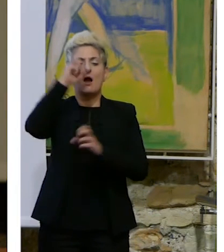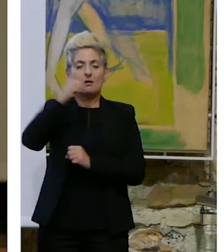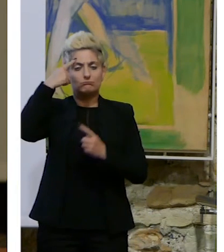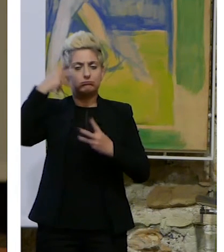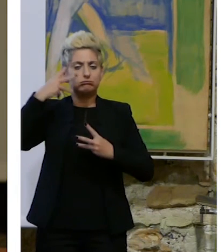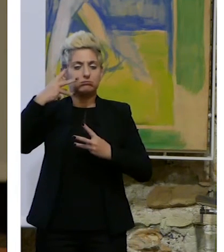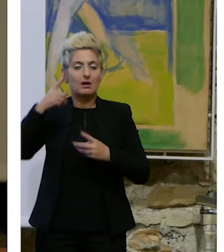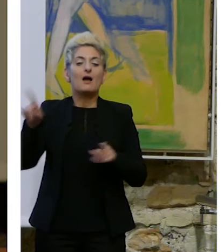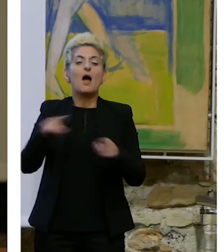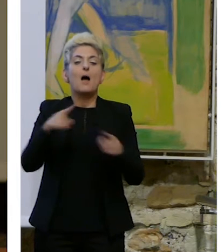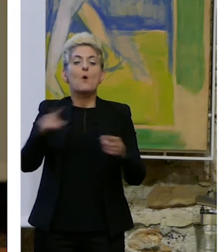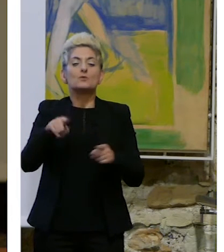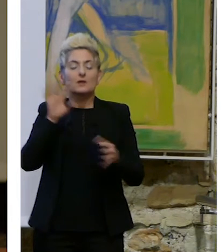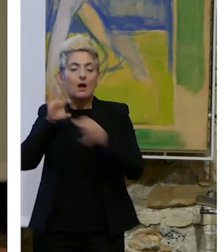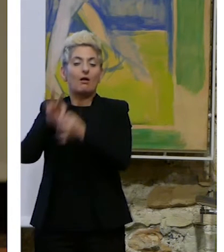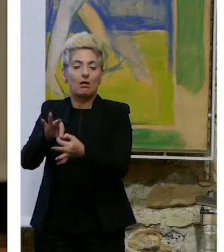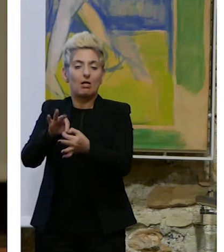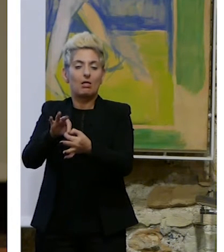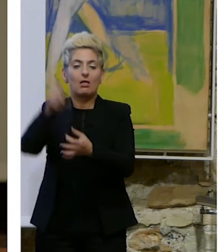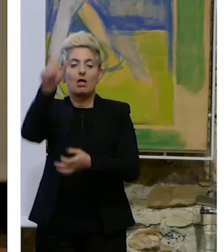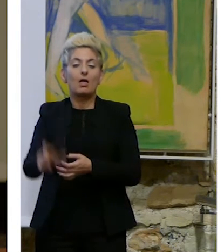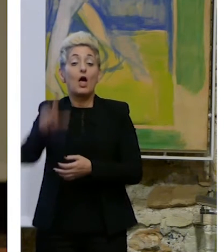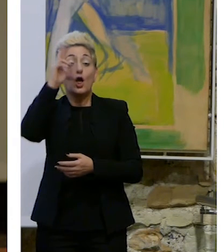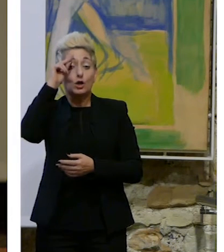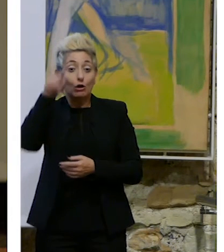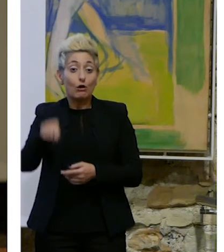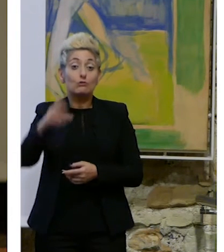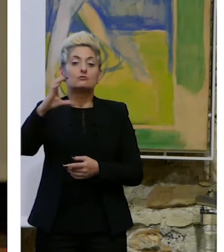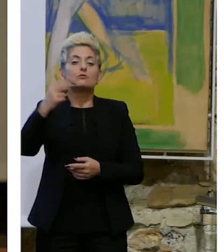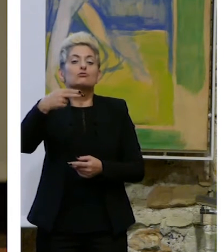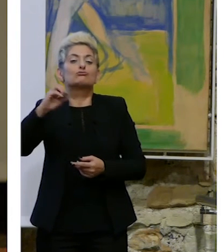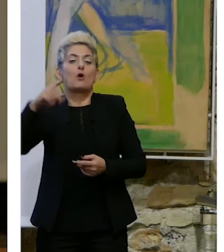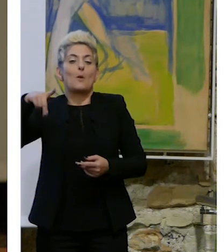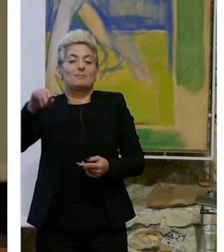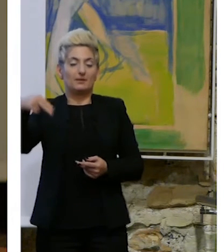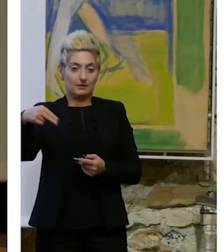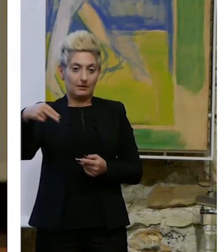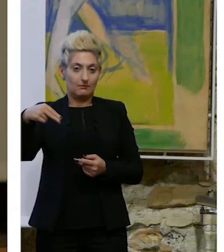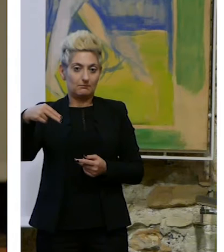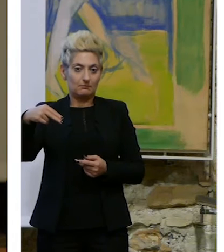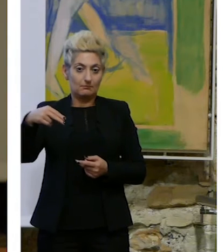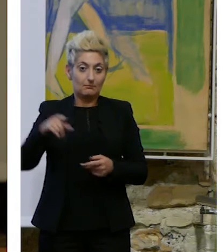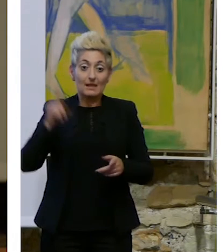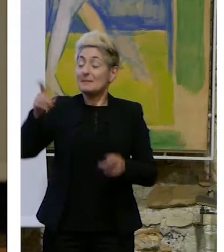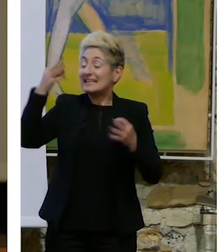oggettivamente un notturno di Chopin, suonato da Vladimir Ashkenazy, che non è sicuramente su quella barca. Però